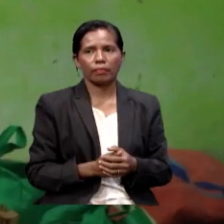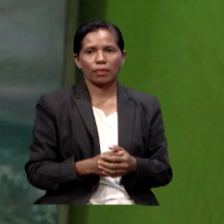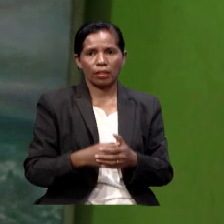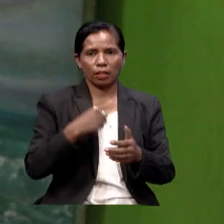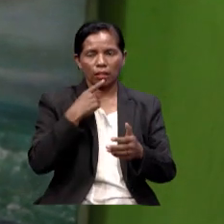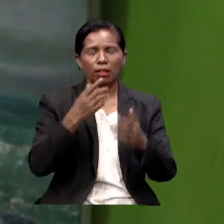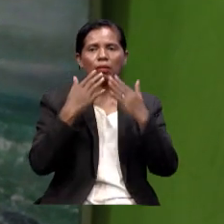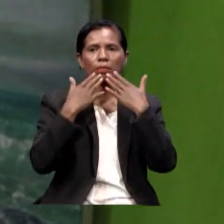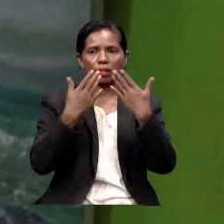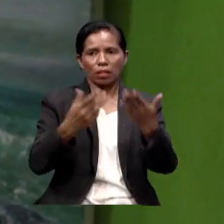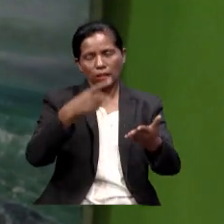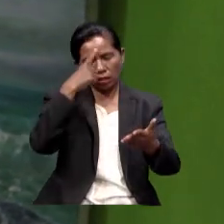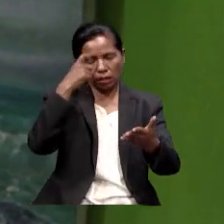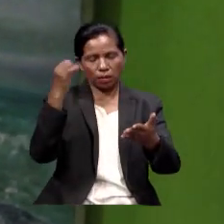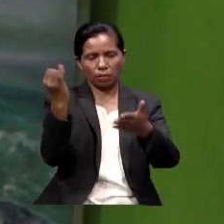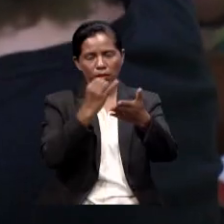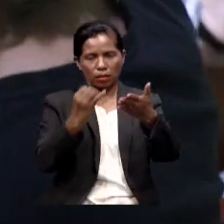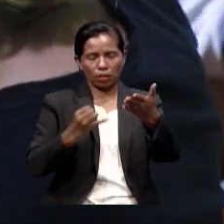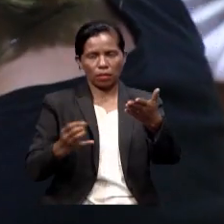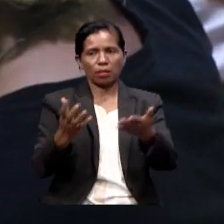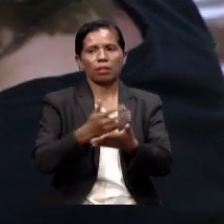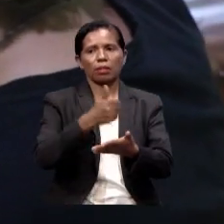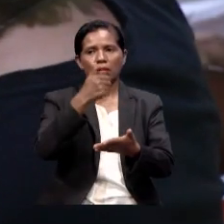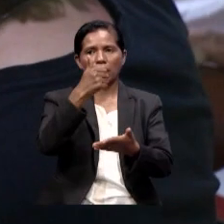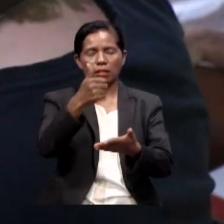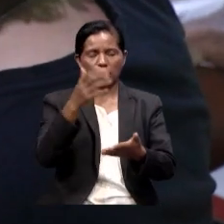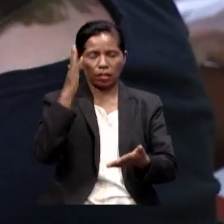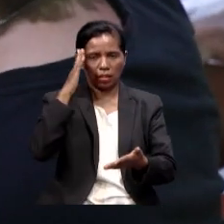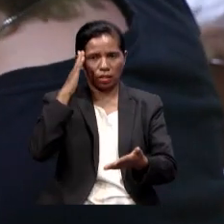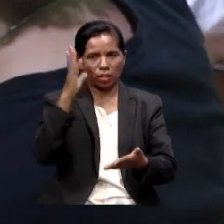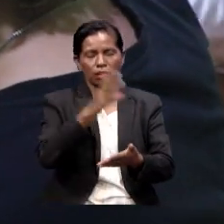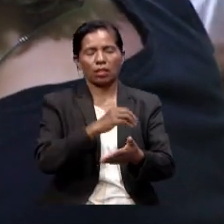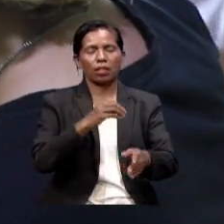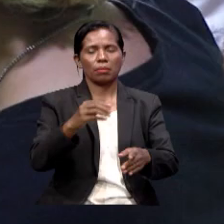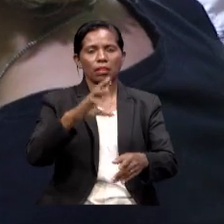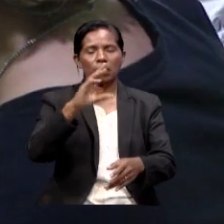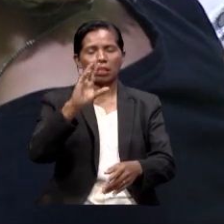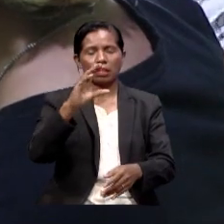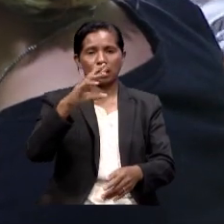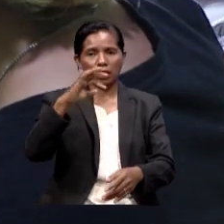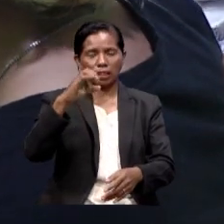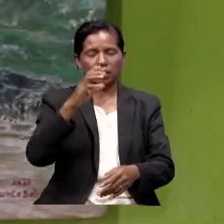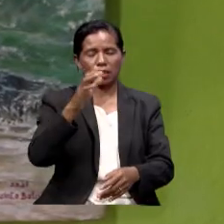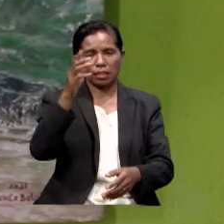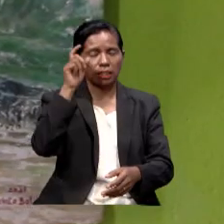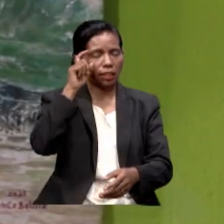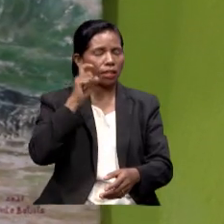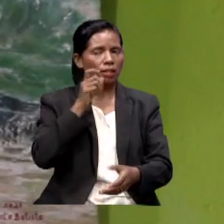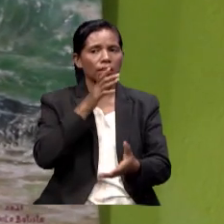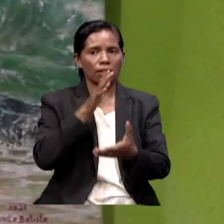Batista agradece tamba nia pintura ha hufolin ha fein nia rekonyese mana Kristi Swart Guzmão no Kairala Sananus